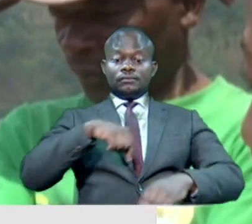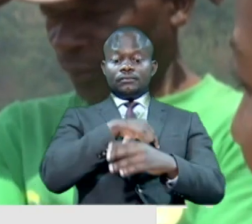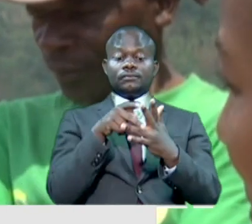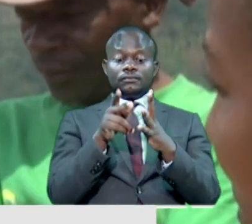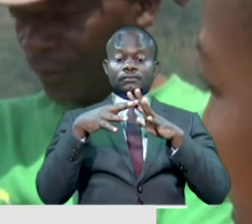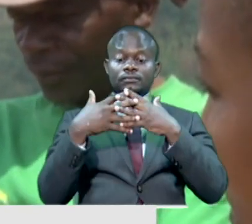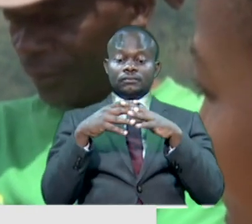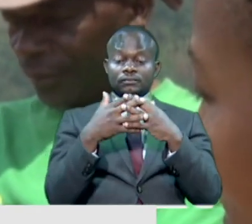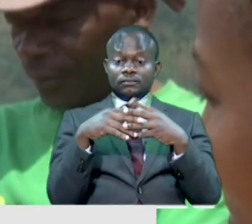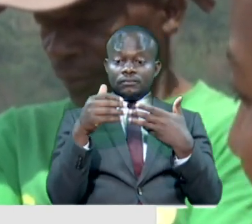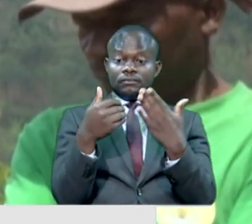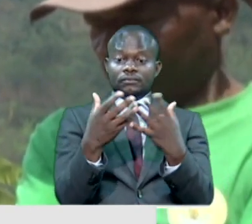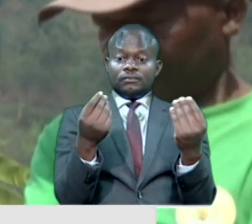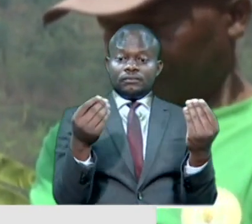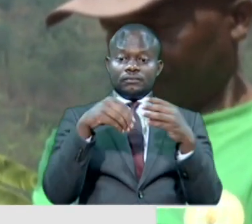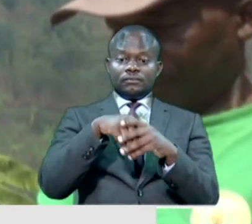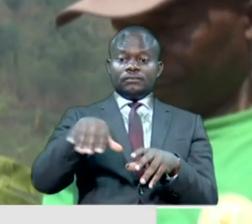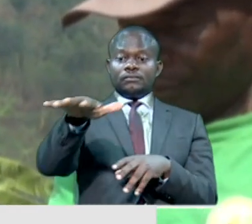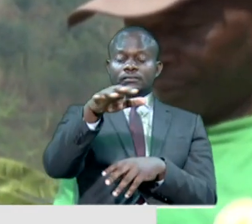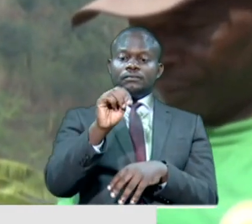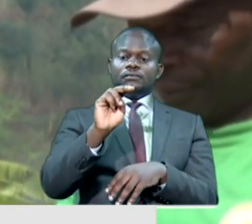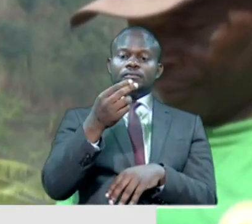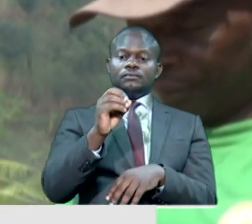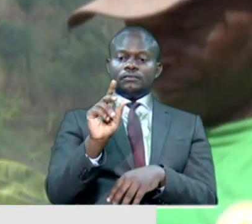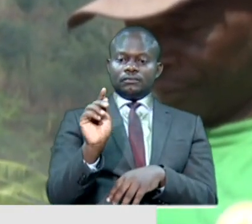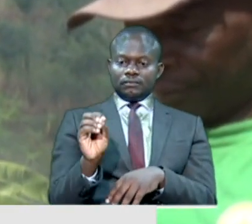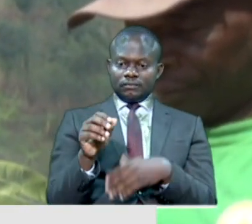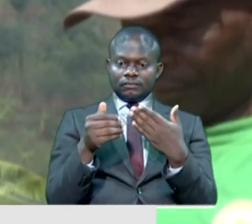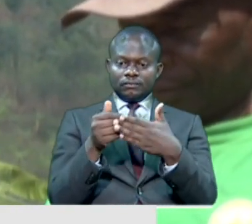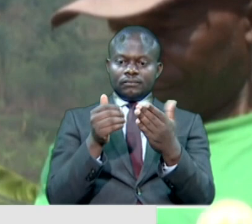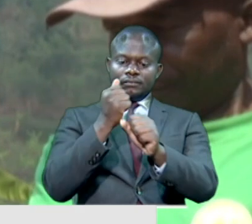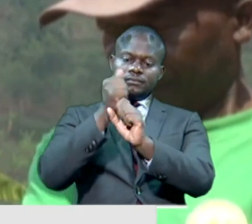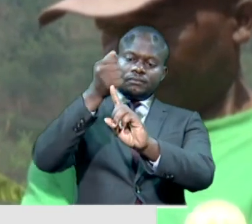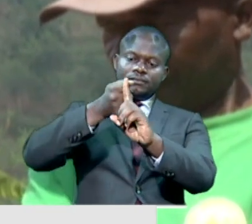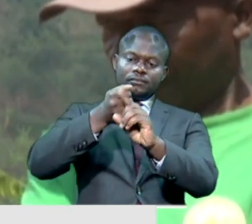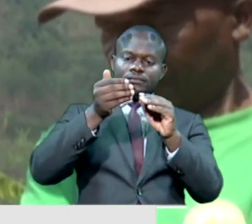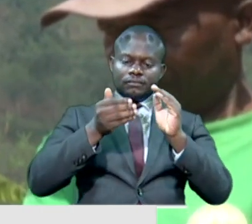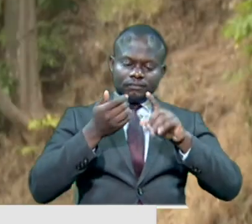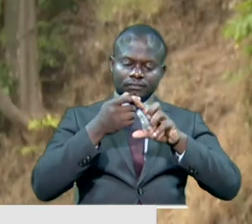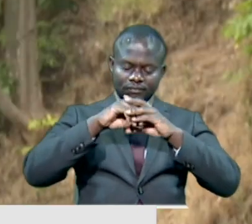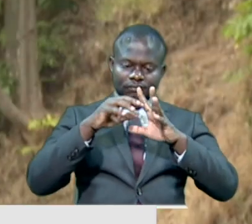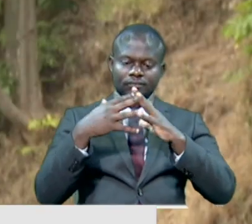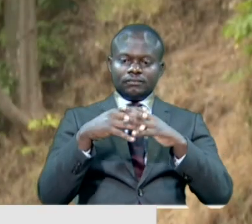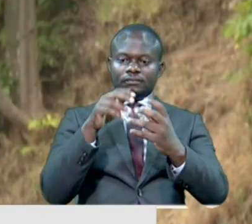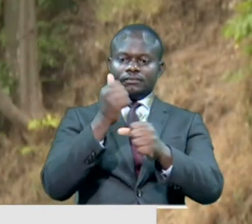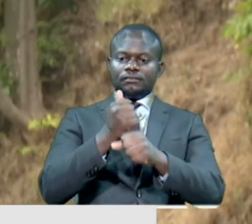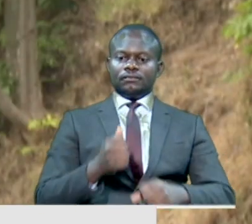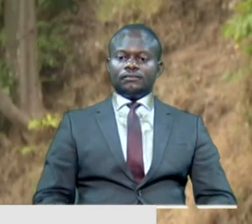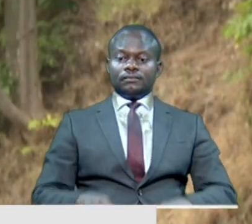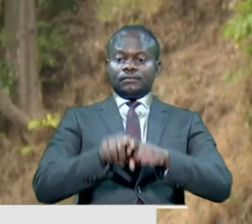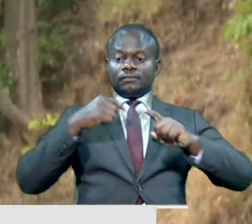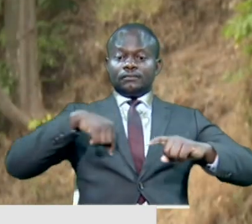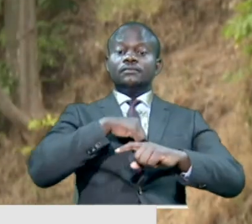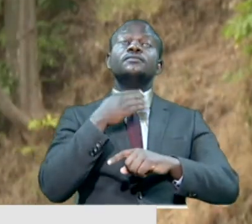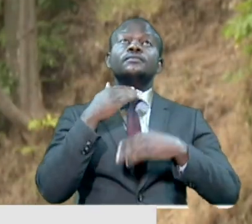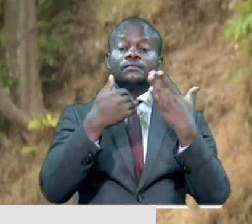n'imbaga mudashaka n'ubyo tuboga yerekera mu Gatovu cyakajya amahoko mukamwe tukaruvuga izumuntu akayoshaka imashini agakora nako turifuza umuriro ngabandi kimwe